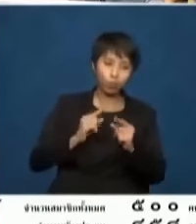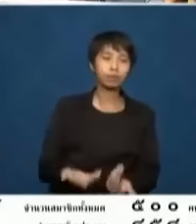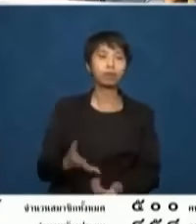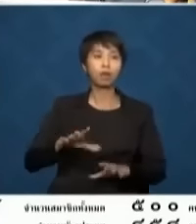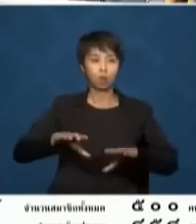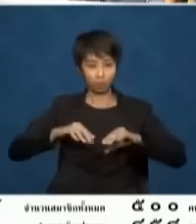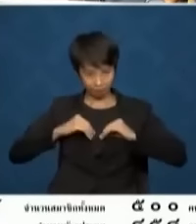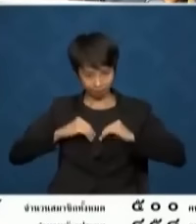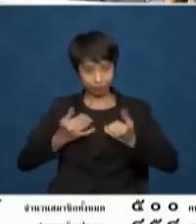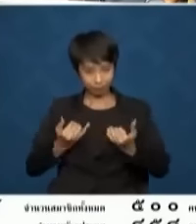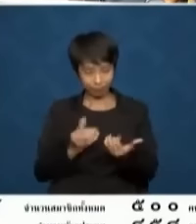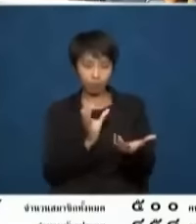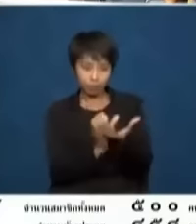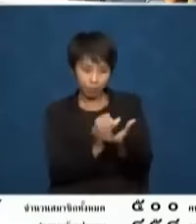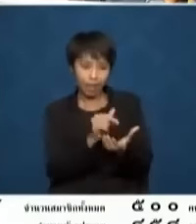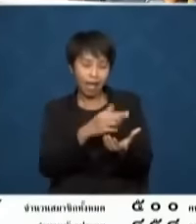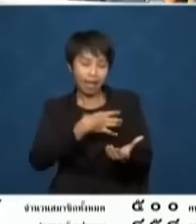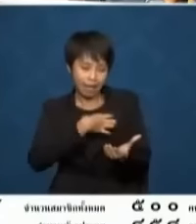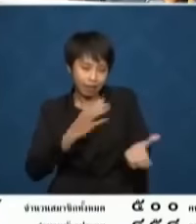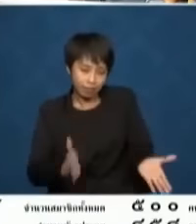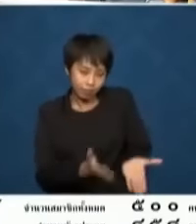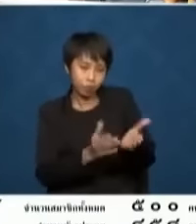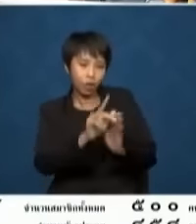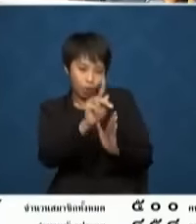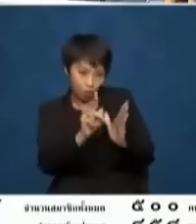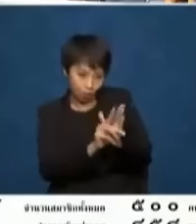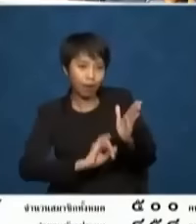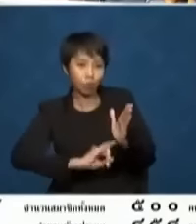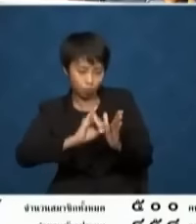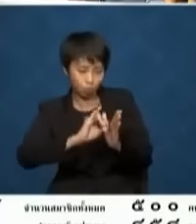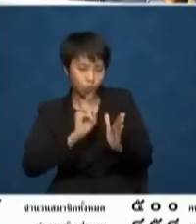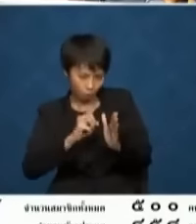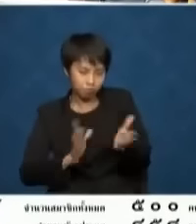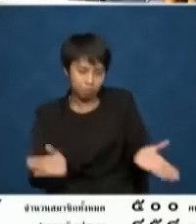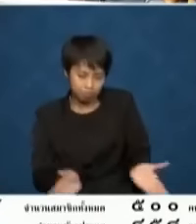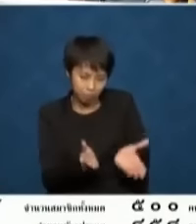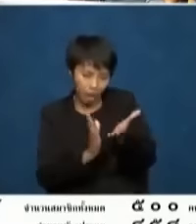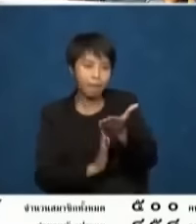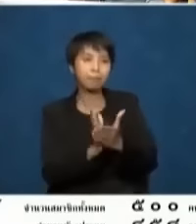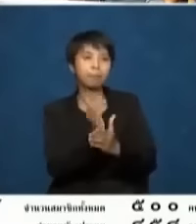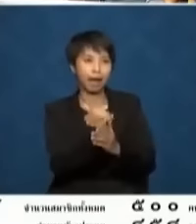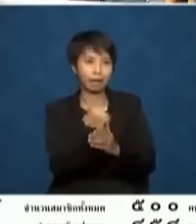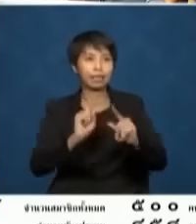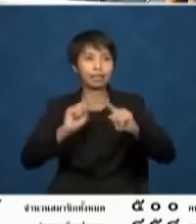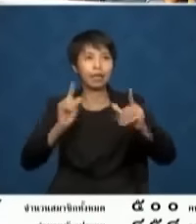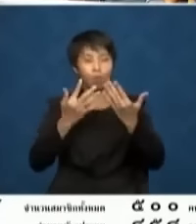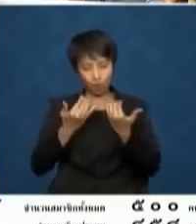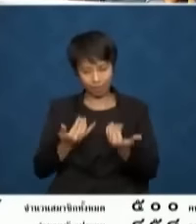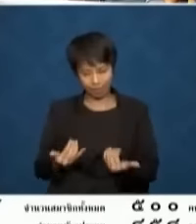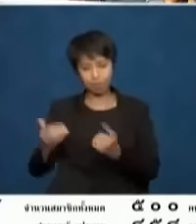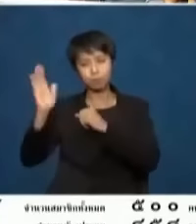ทันทีไม่ใช ่ สุดท้ายจะต้องทำอะไรจะต้องไปออกกฎหมายจะต้องไปแก้กฎหม